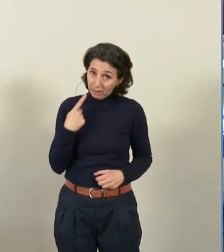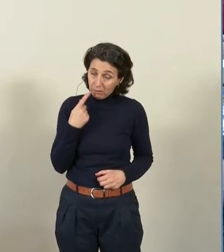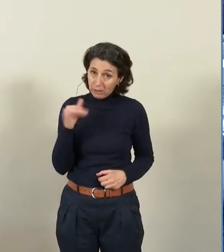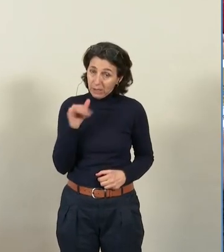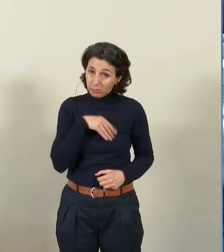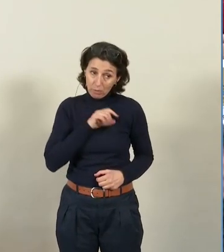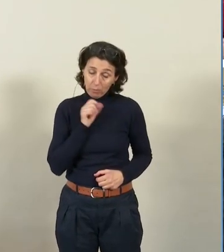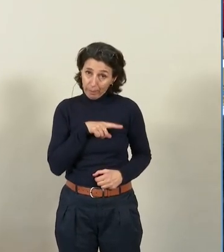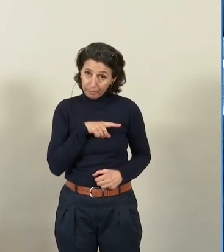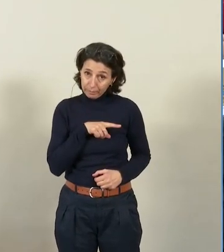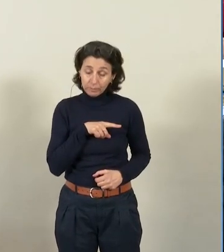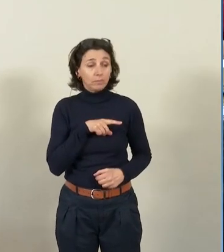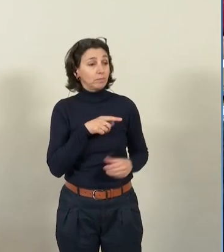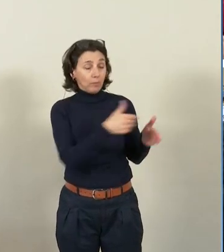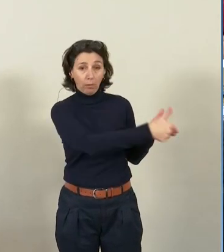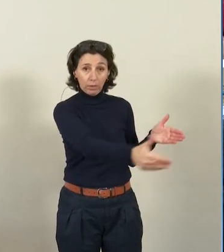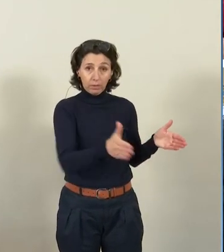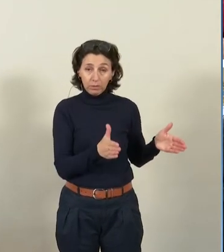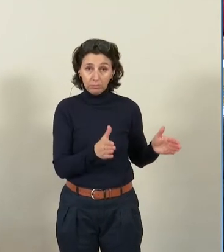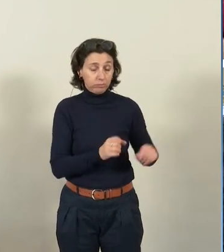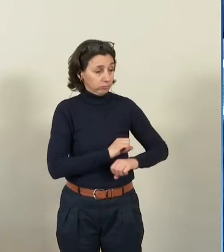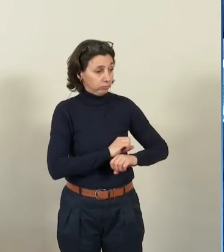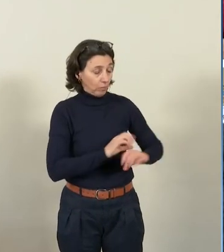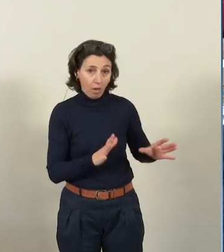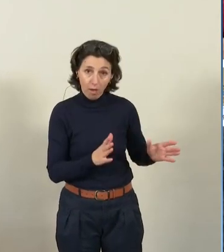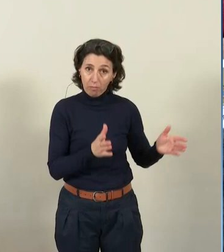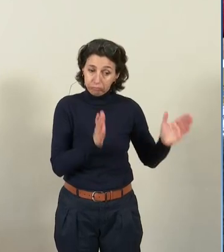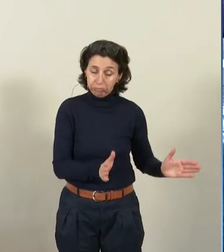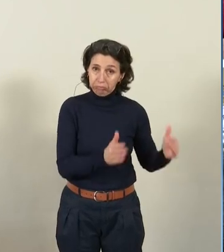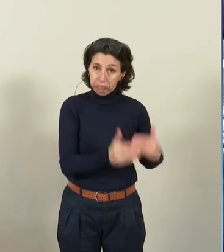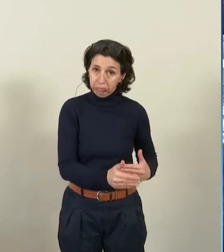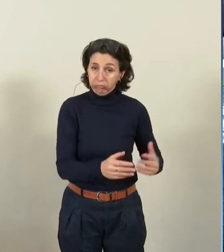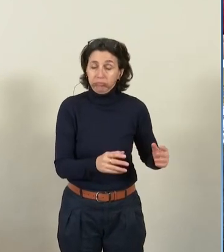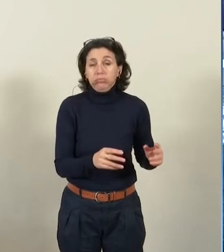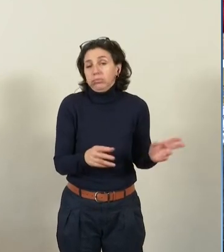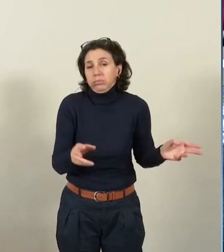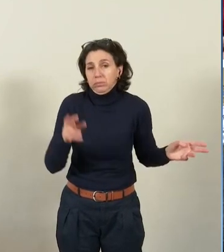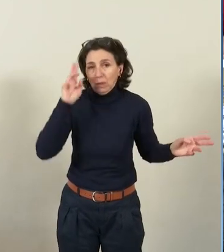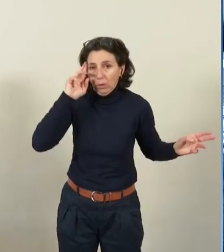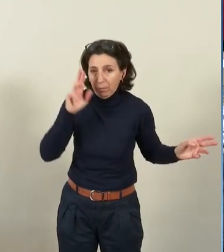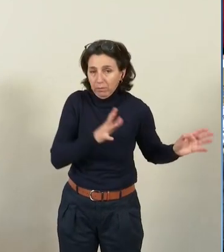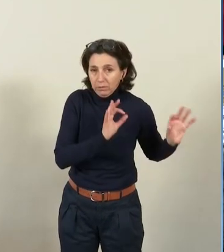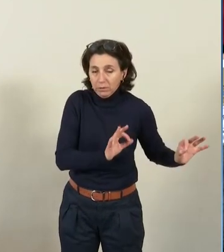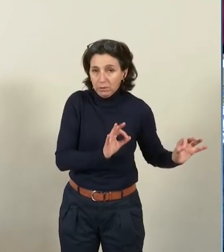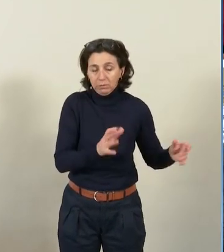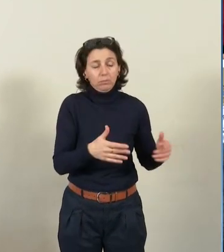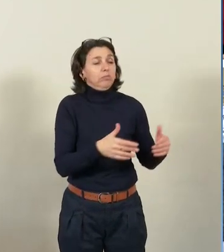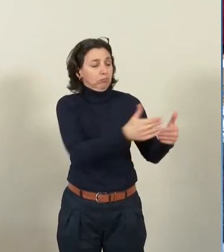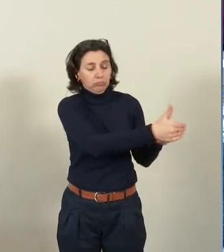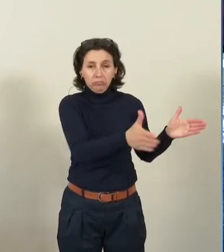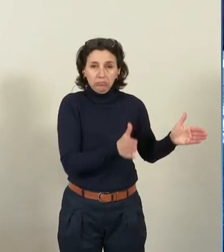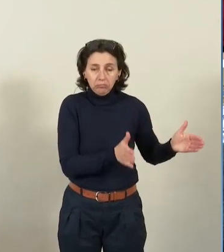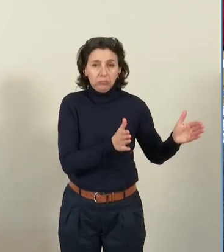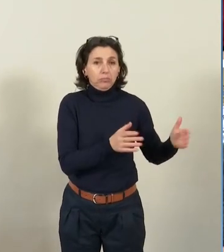périmètre est justement est assez cadré et assez raisonnable on va dire pour pouvoir justement ensuite étendre en